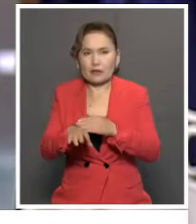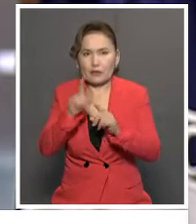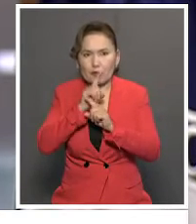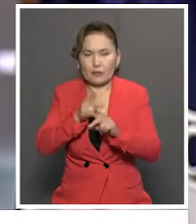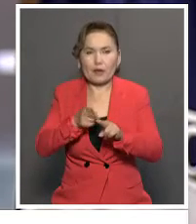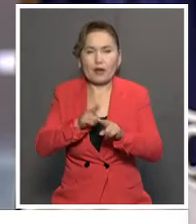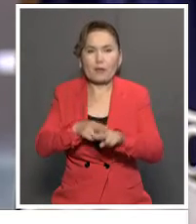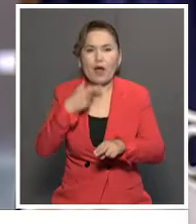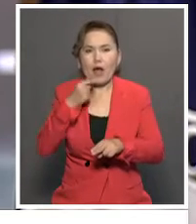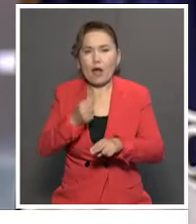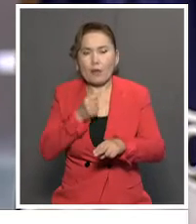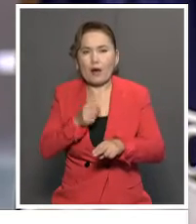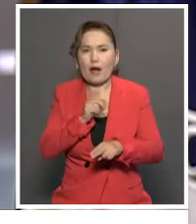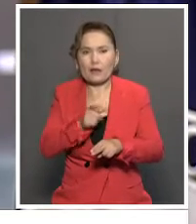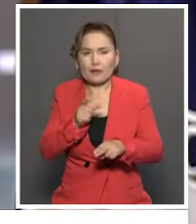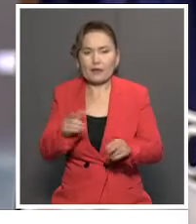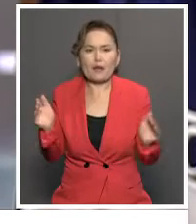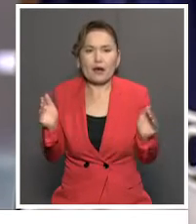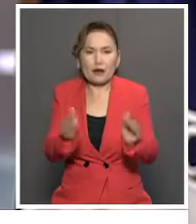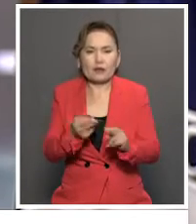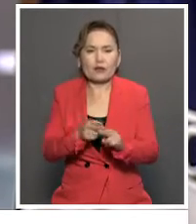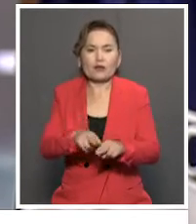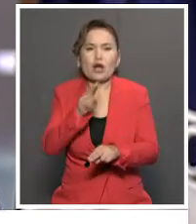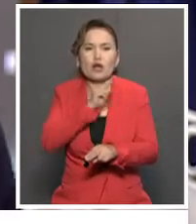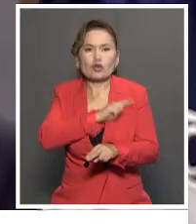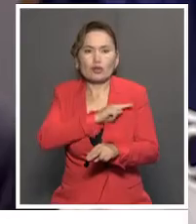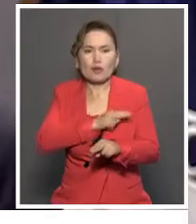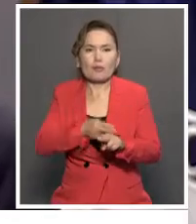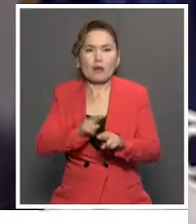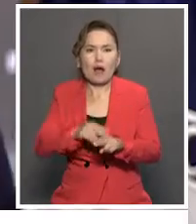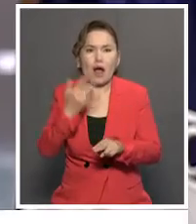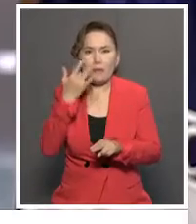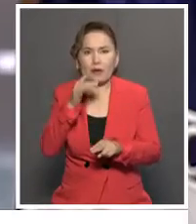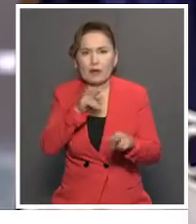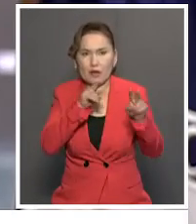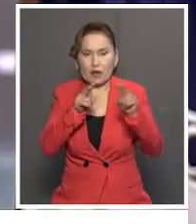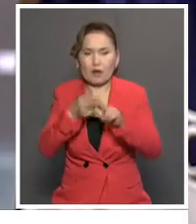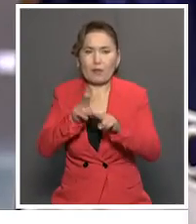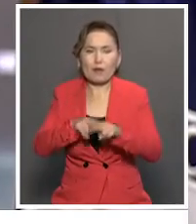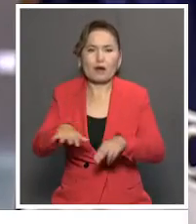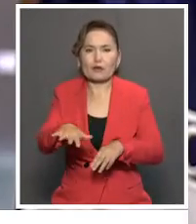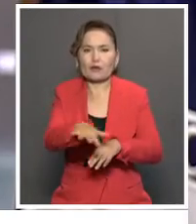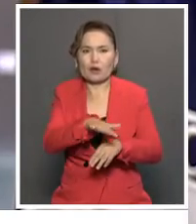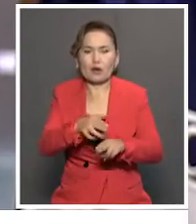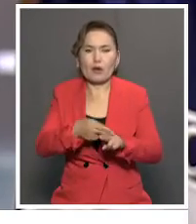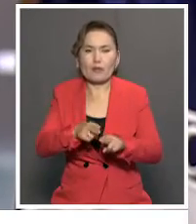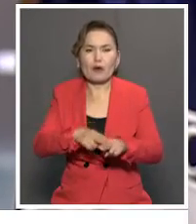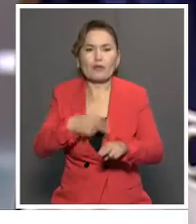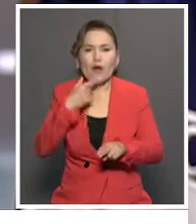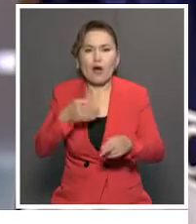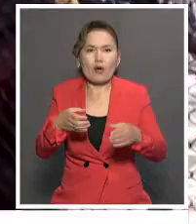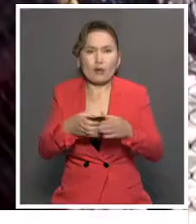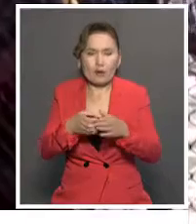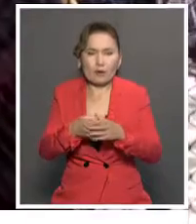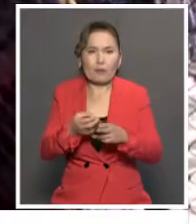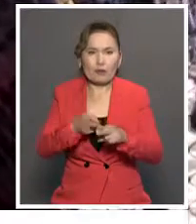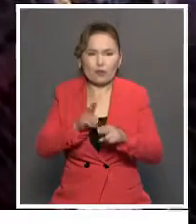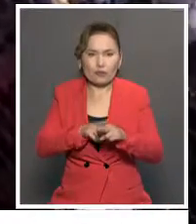азаматтық қызметкерлер санын азайту ғана. Олардың жұмысын көп жағдайда Құрама Штаттарда немесе аймақтың өзге жерлерінде де жүріп атқаруға